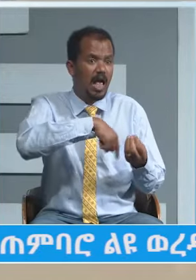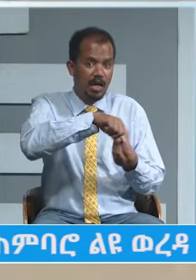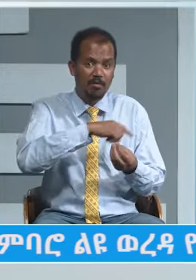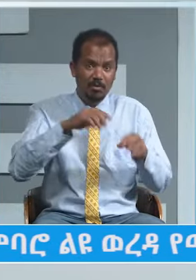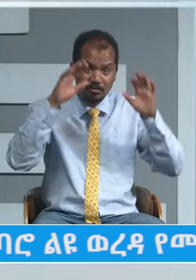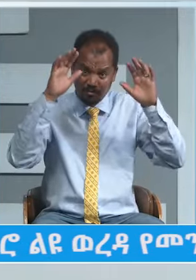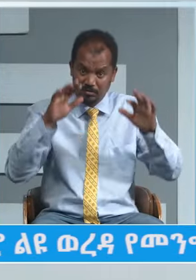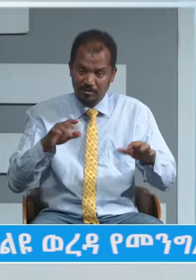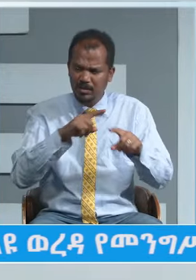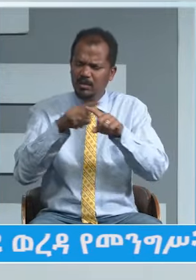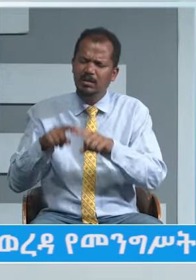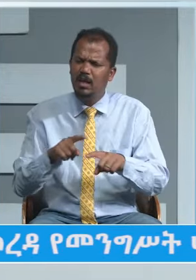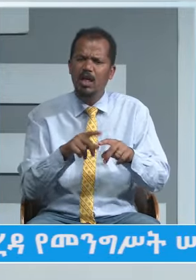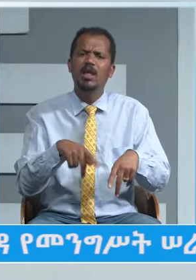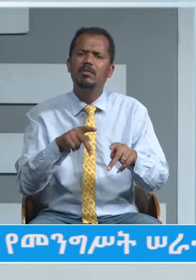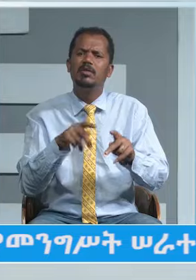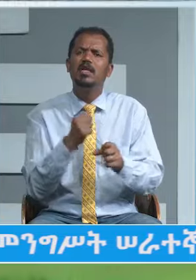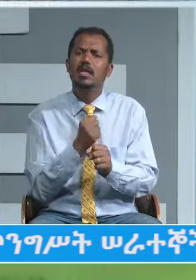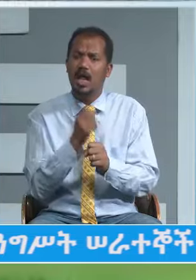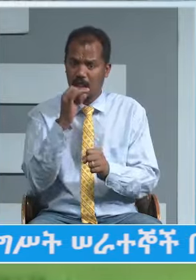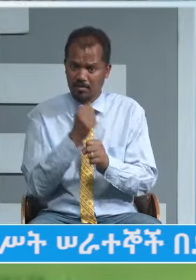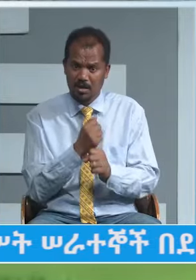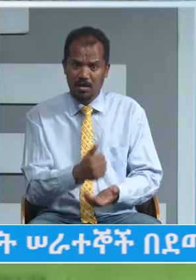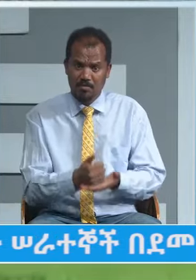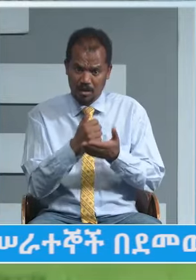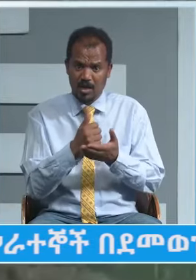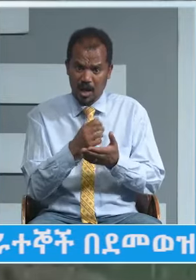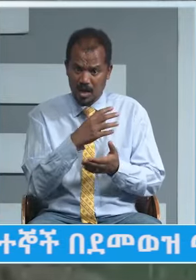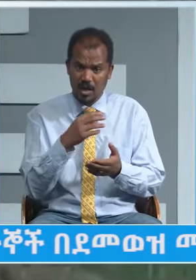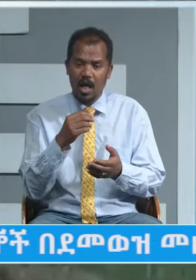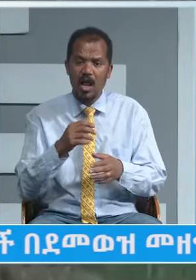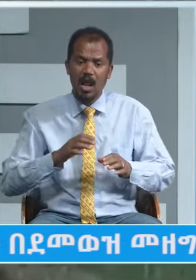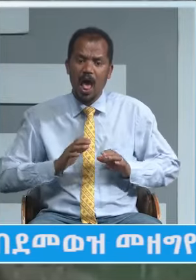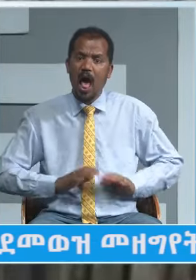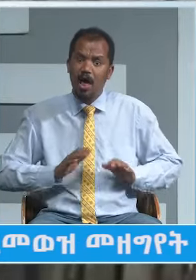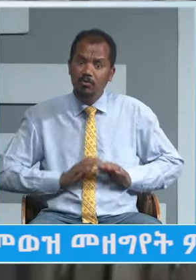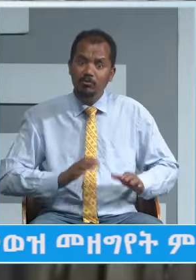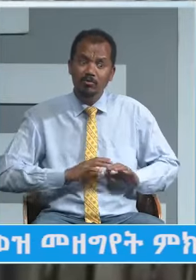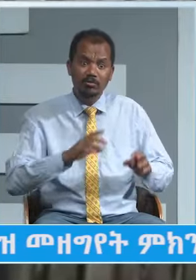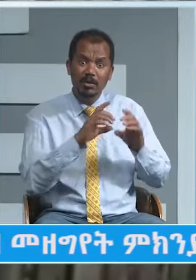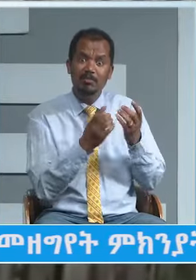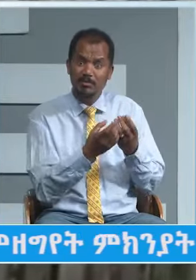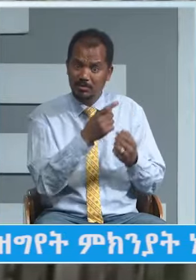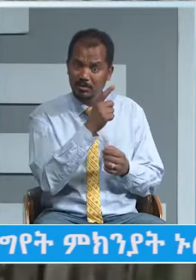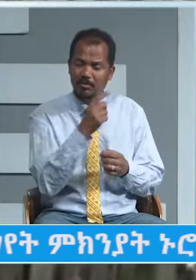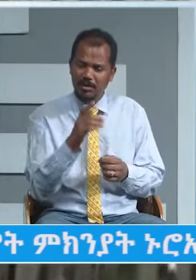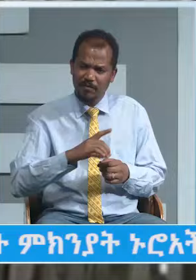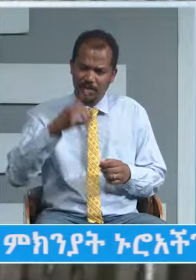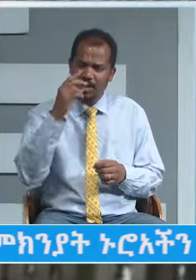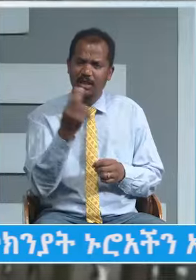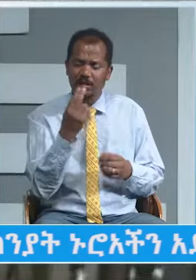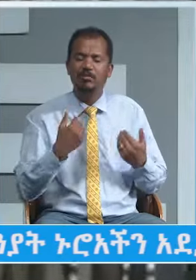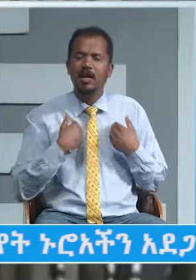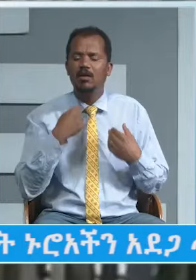በእነዚህ አካባቢዎችም የሚጥለው ዝናብ የተለያዩ የግብርና ስራ ለመስራት የሚረዳ መሆኑንና ለአርብቶ አደር የማህበረሰብ ክፍልም ከፍተኛ